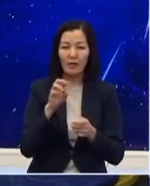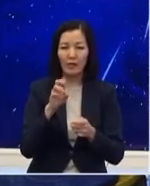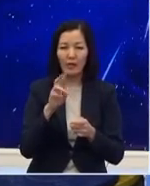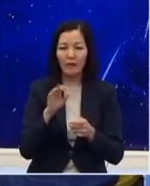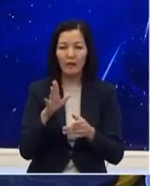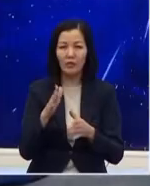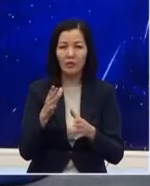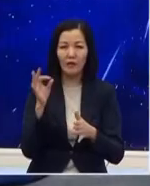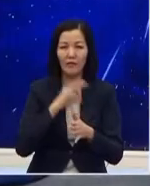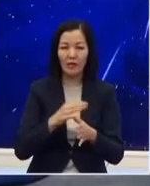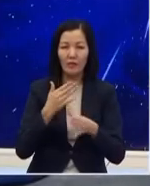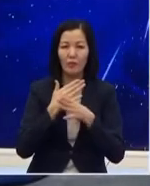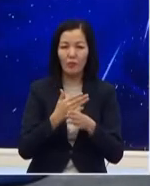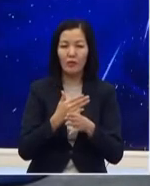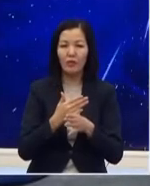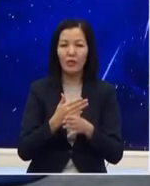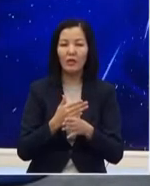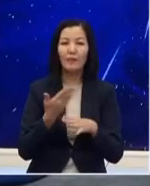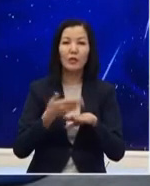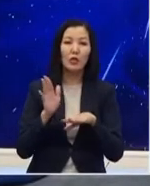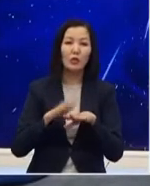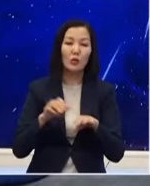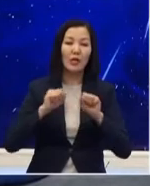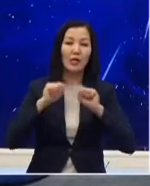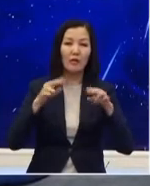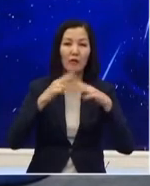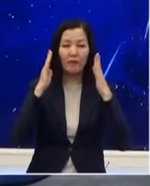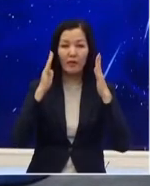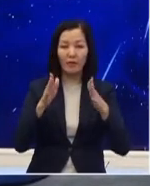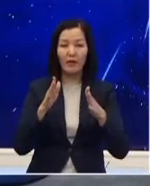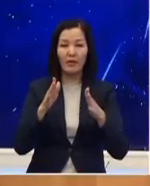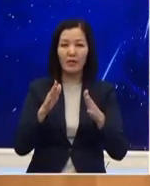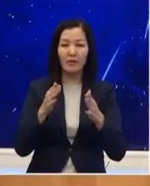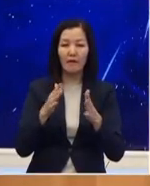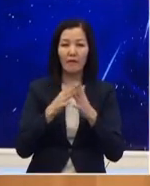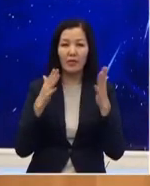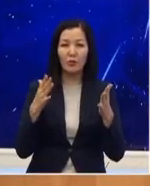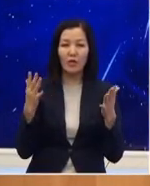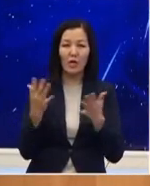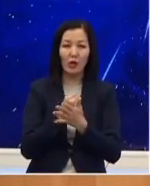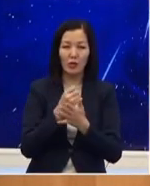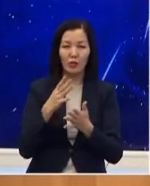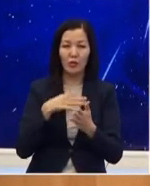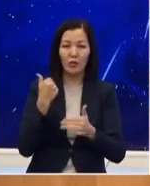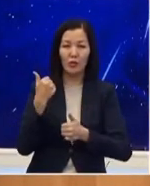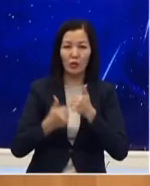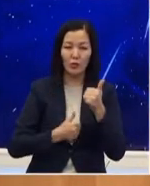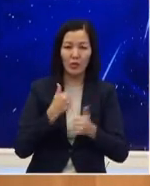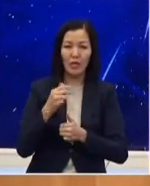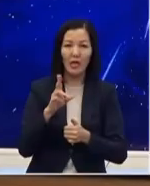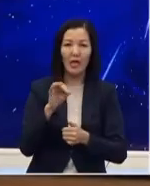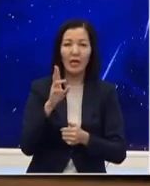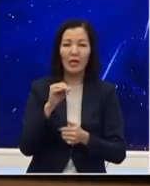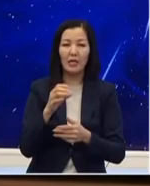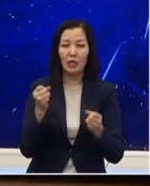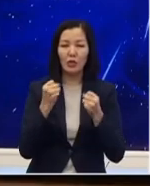за вклад. Тяжелой атлетике в ЖТСУ уделяется огромное внимание. Свидетельством тому служат высокие результаты в этом виде спорта. Помимо Карины